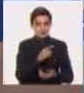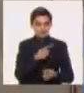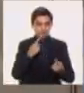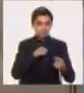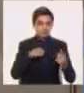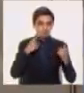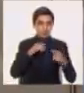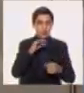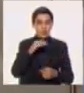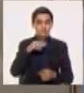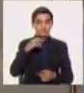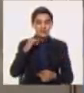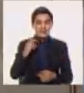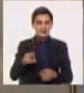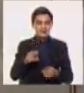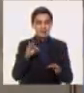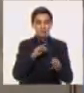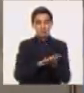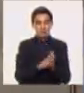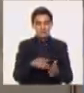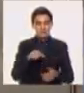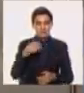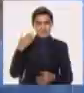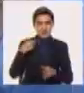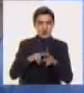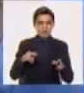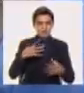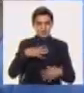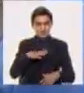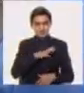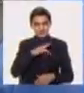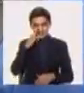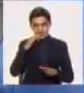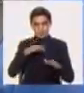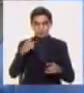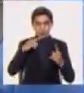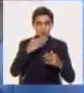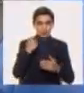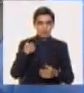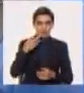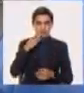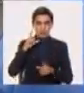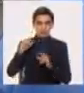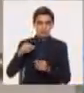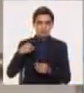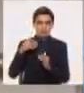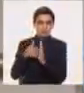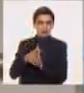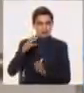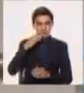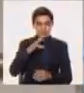отырмыз. Оффтей келісім шарттарының арқасында бұрын соңды елімізде шығарылмайтын тауарларды шетелден алуға кететін қаражат